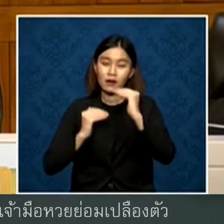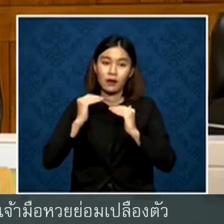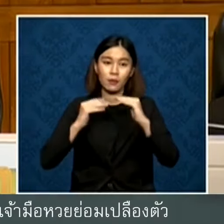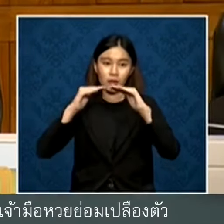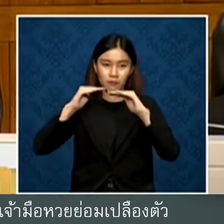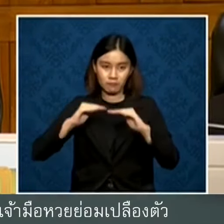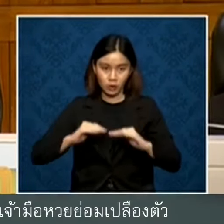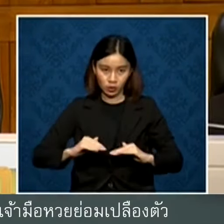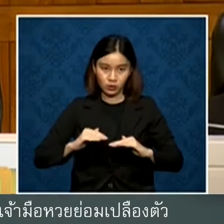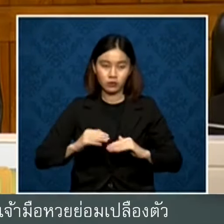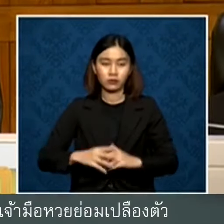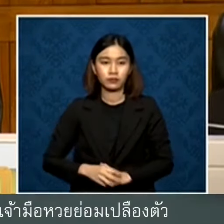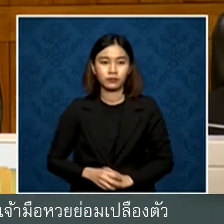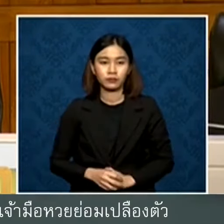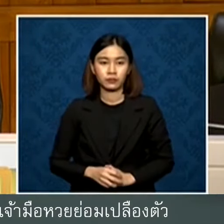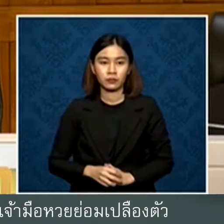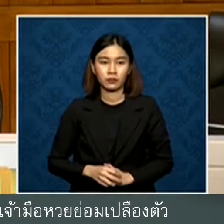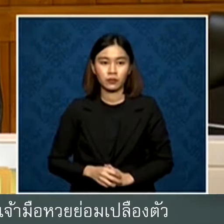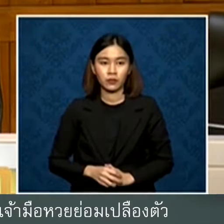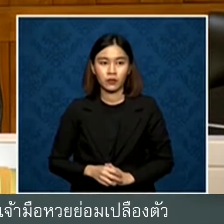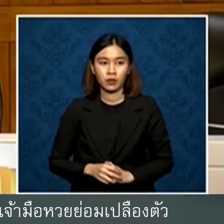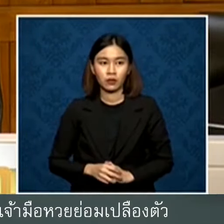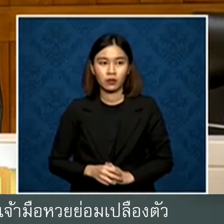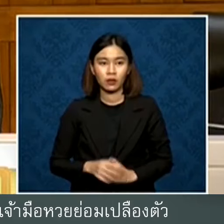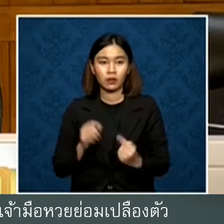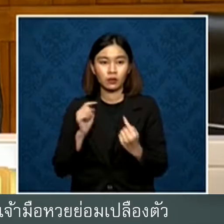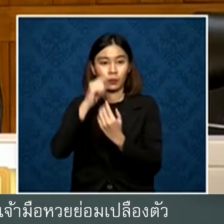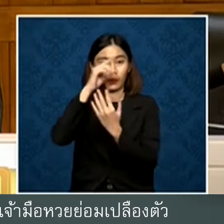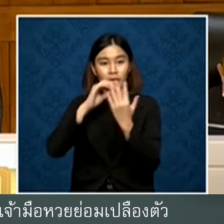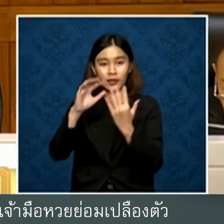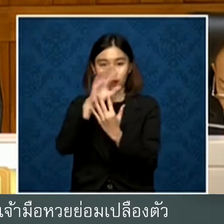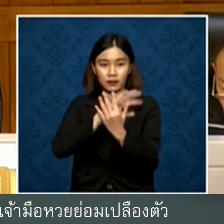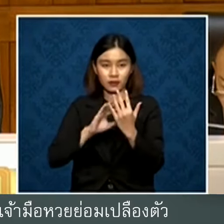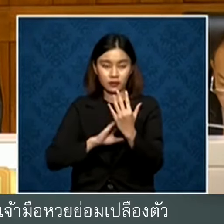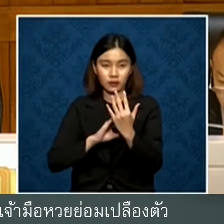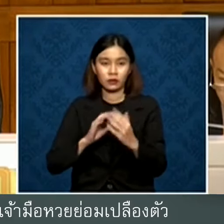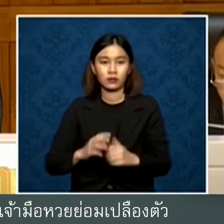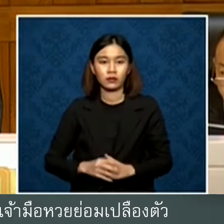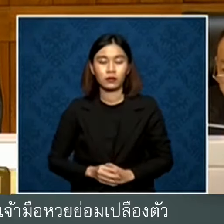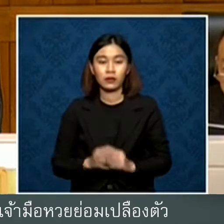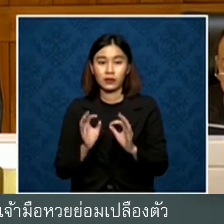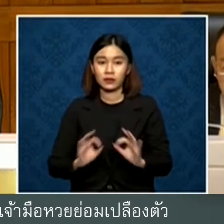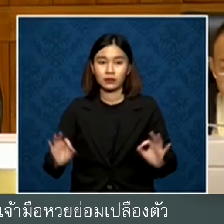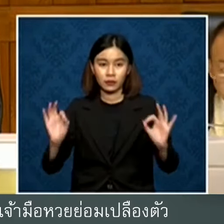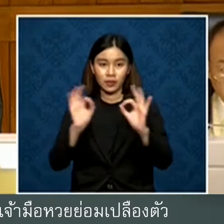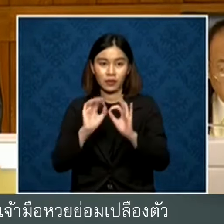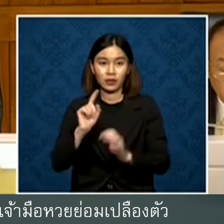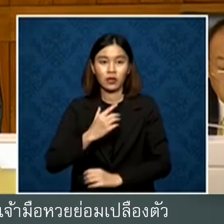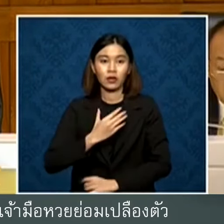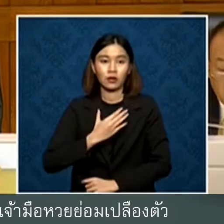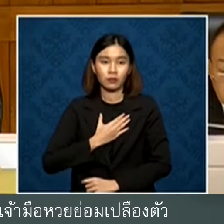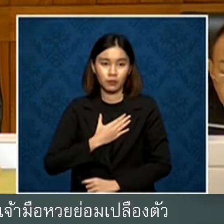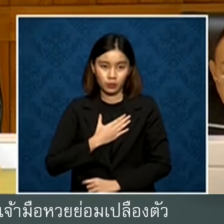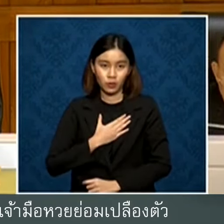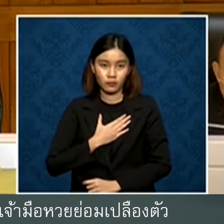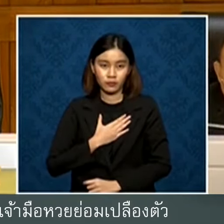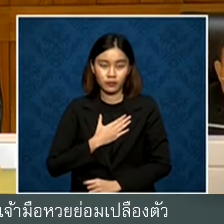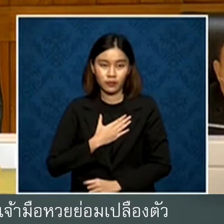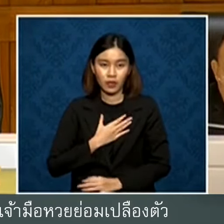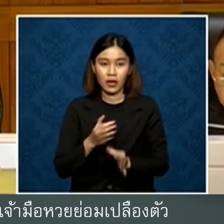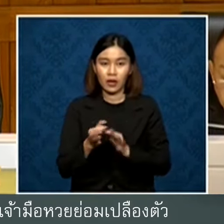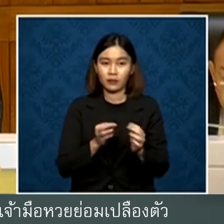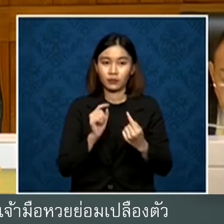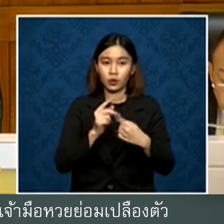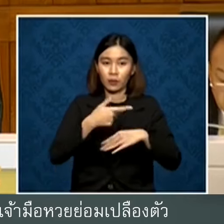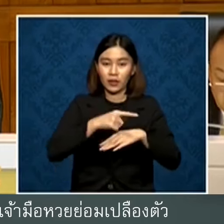ล้ำในสังคมของประเทศไทยดังนั้นครับผมขอเรียนท่านประธานผ่านไป